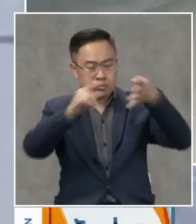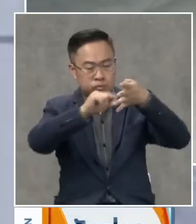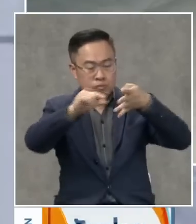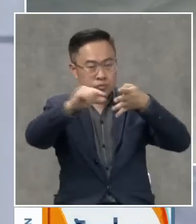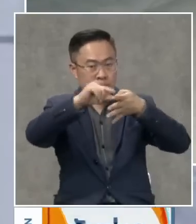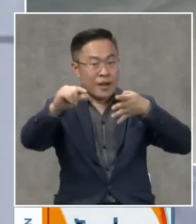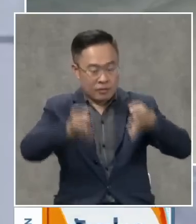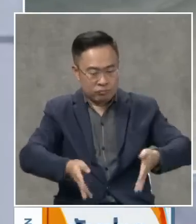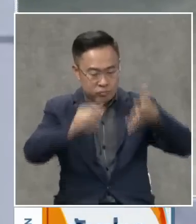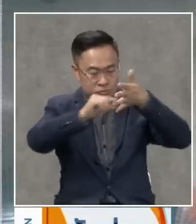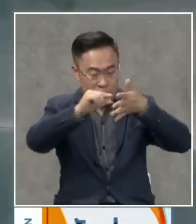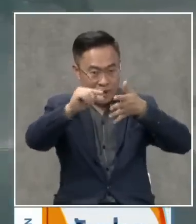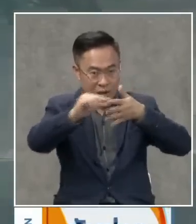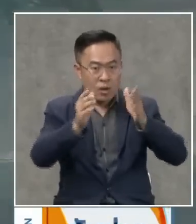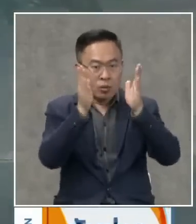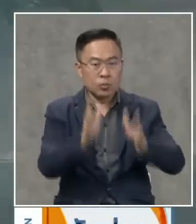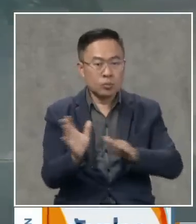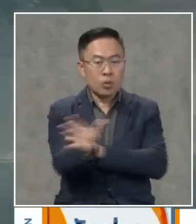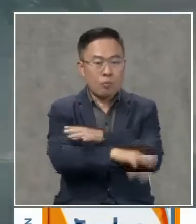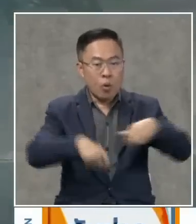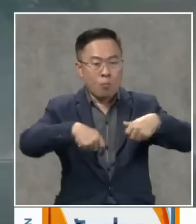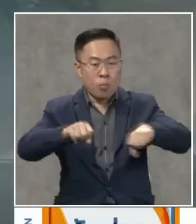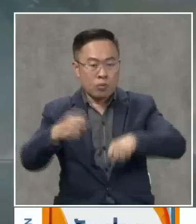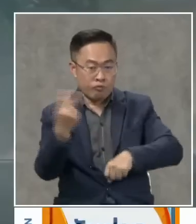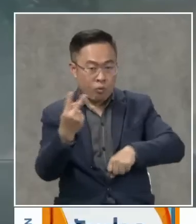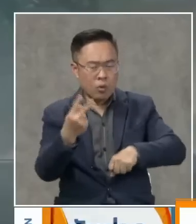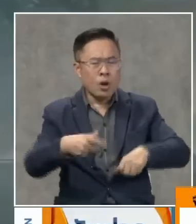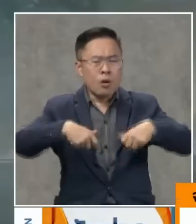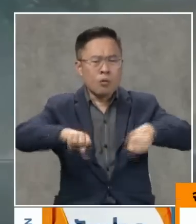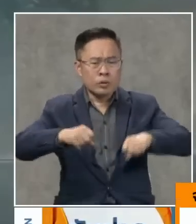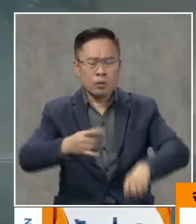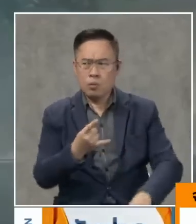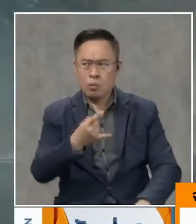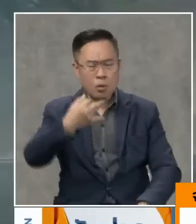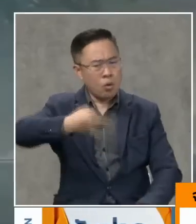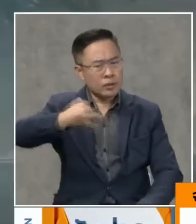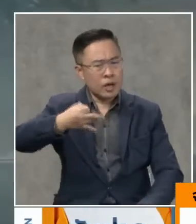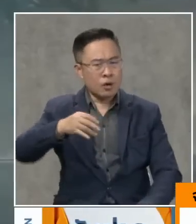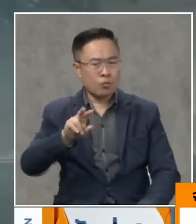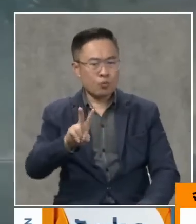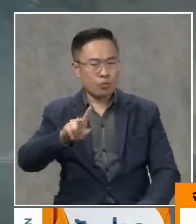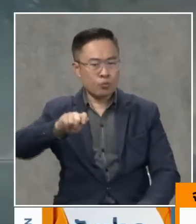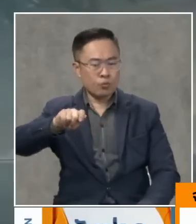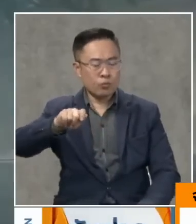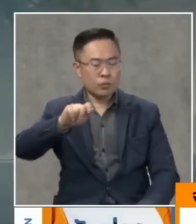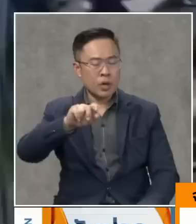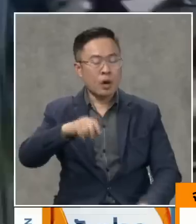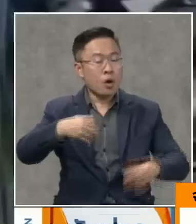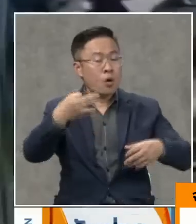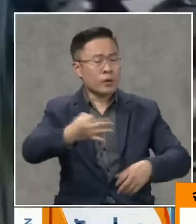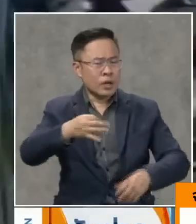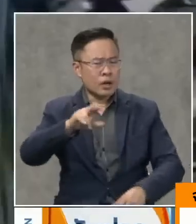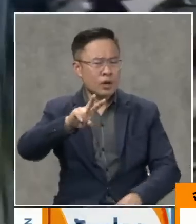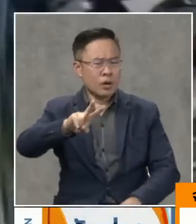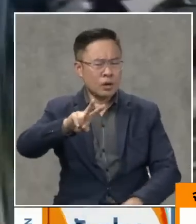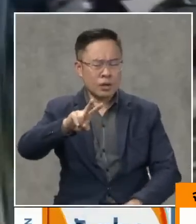ผู้เสียหายรถเขาหายพร้อมกัน2คันแล้วเป็น Honda Wave i รุ่นสีแดงดำทั้งคู่เลยนะคะแล้วพอ